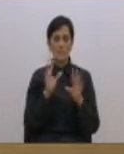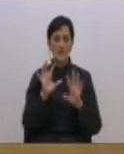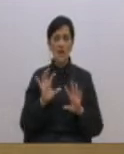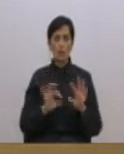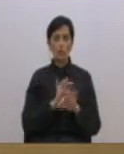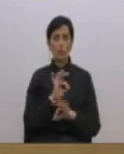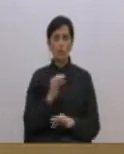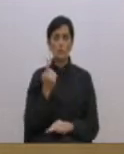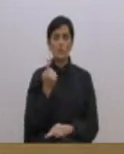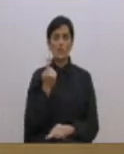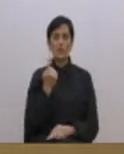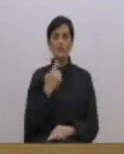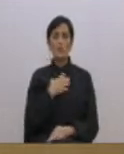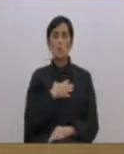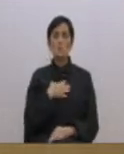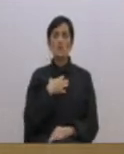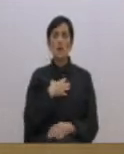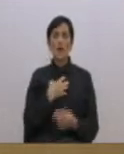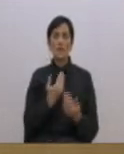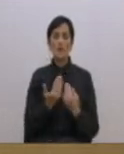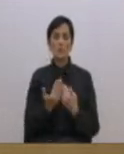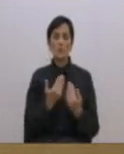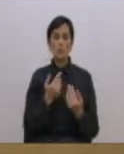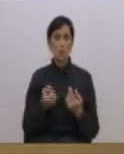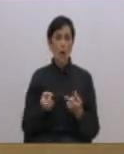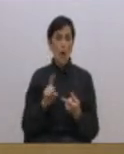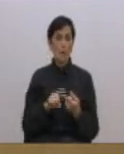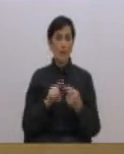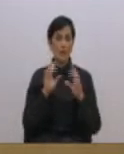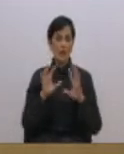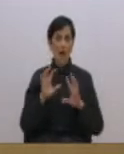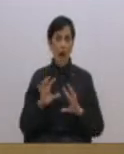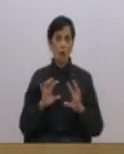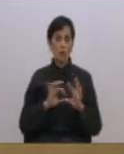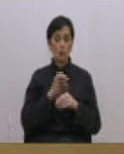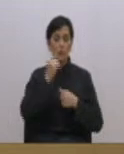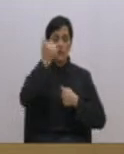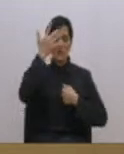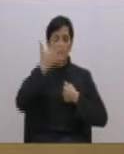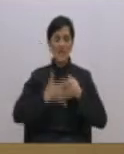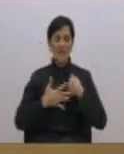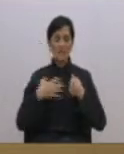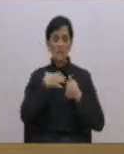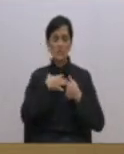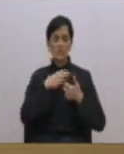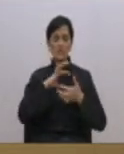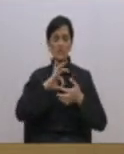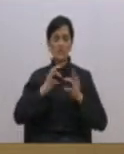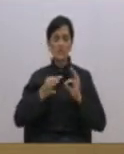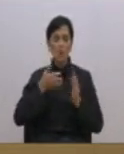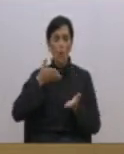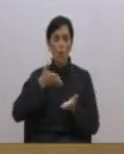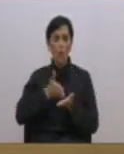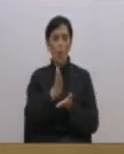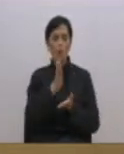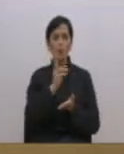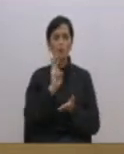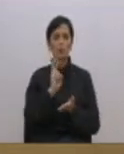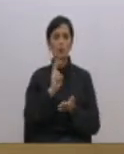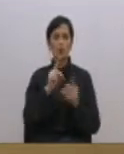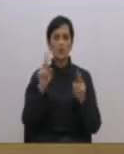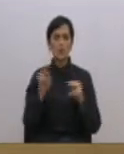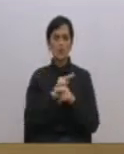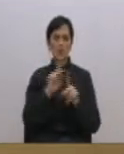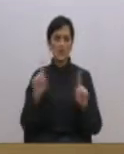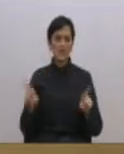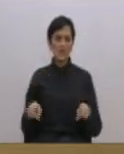proiektshi pirveli es aris mtavari midgoma romelsats ekuzneba kanon proiektis tsentraluri da sakvanzo es aris orientirebulia upiradesats